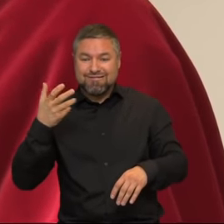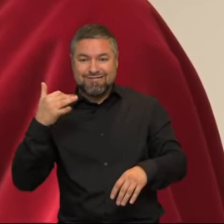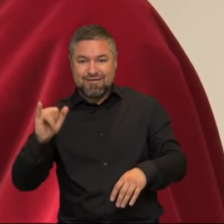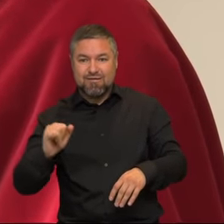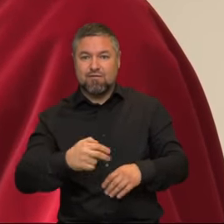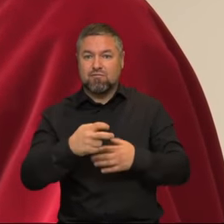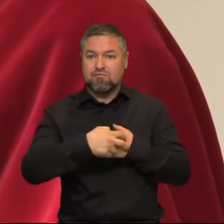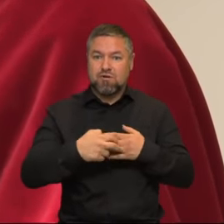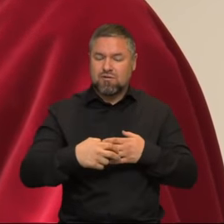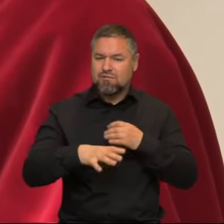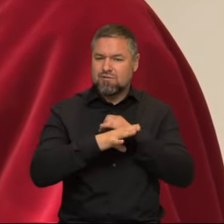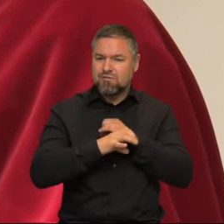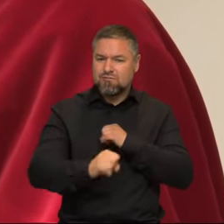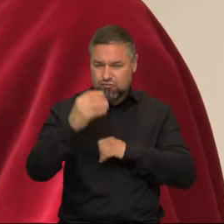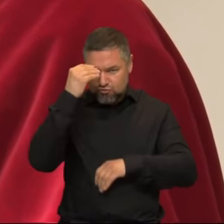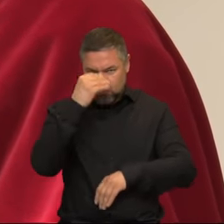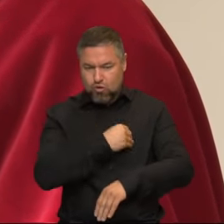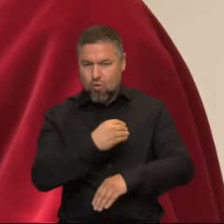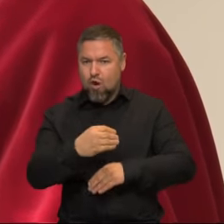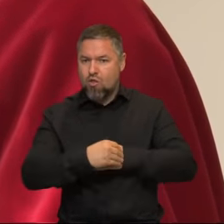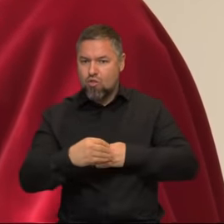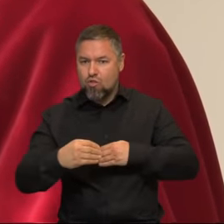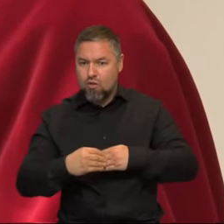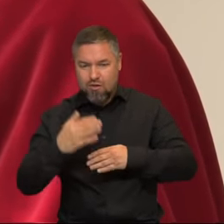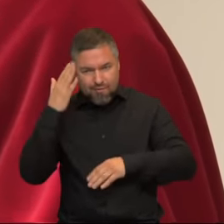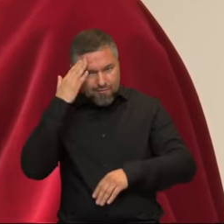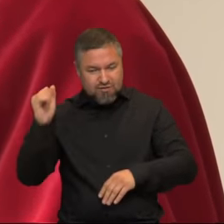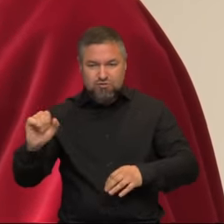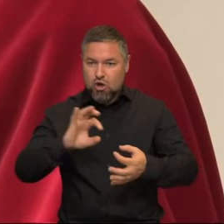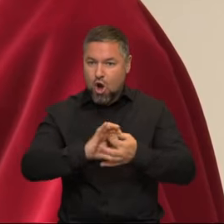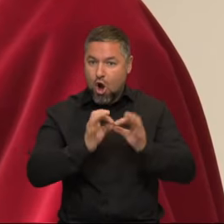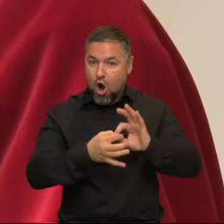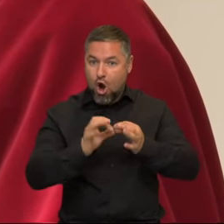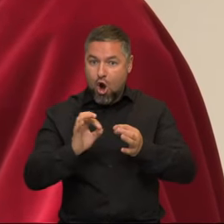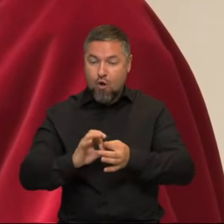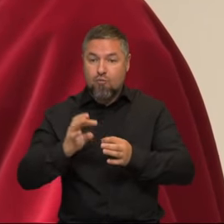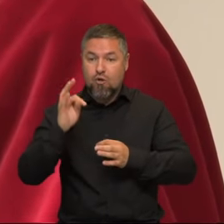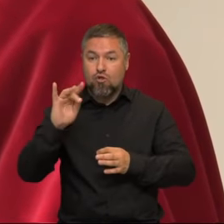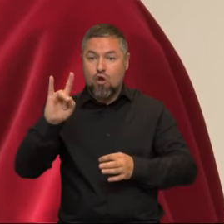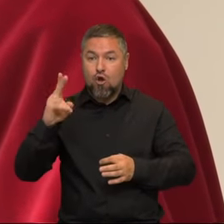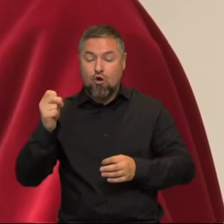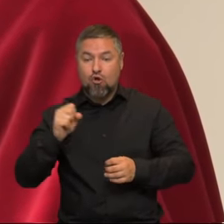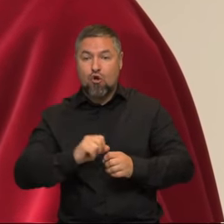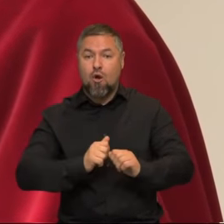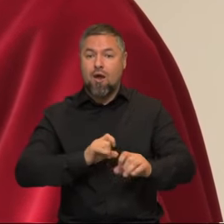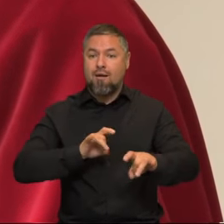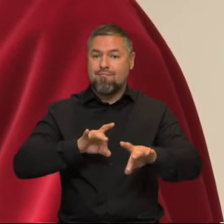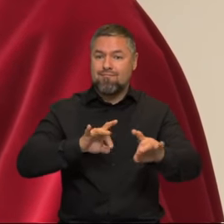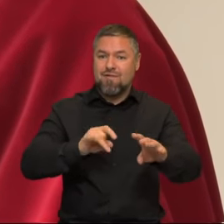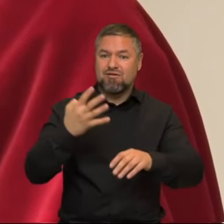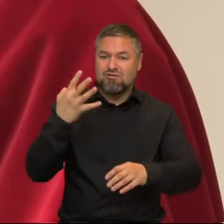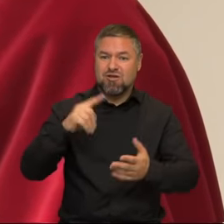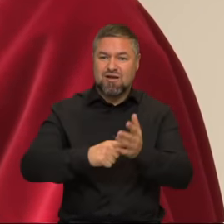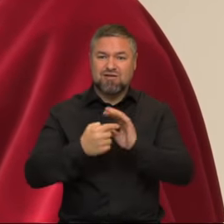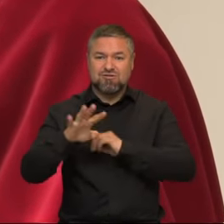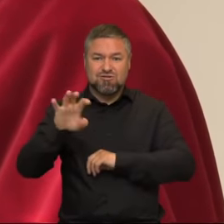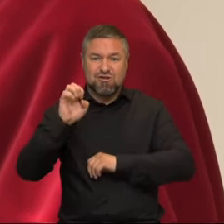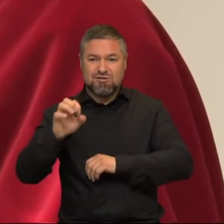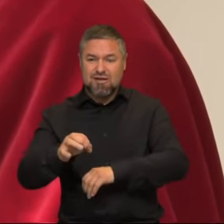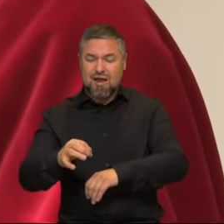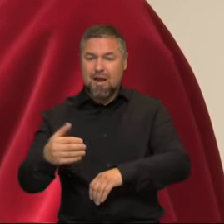doktorant interdyscyplinarnej szkoły doktorskiej i mistrz olimpijski z Tokio w sztafecie mieszanej 4x400